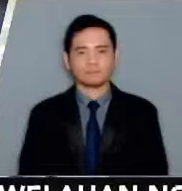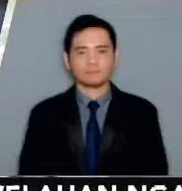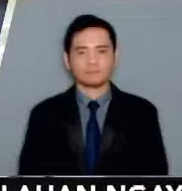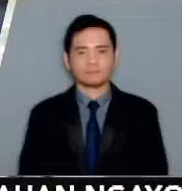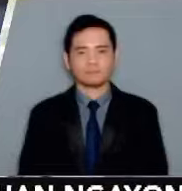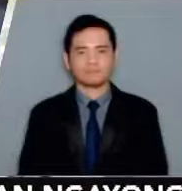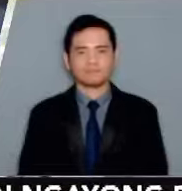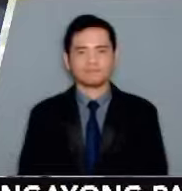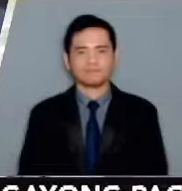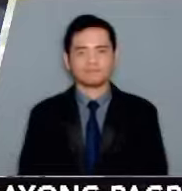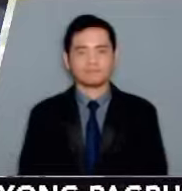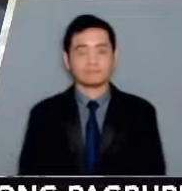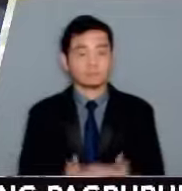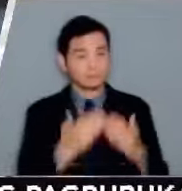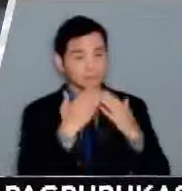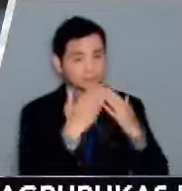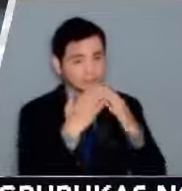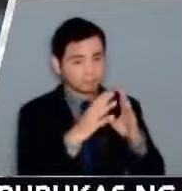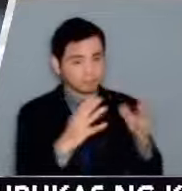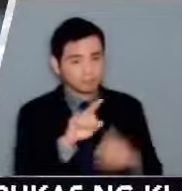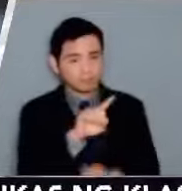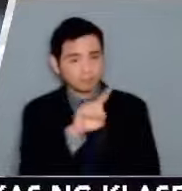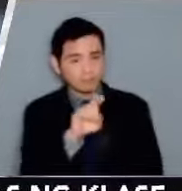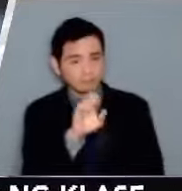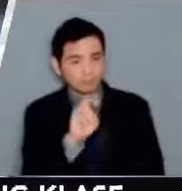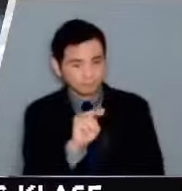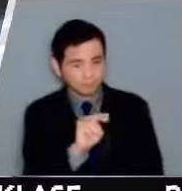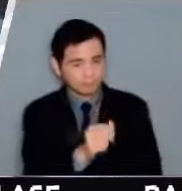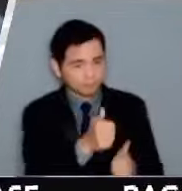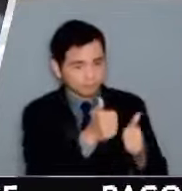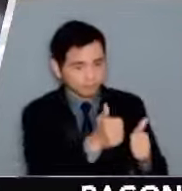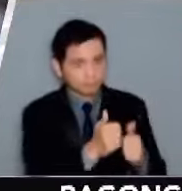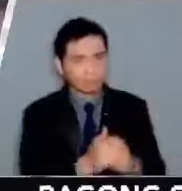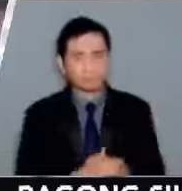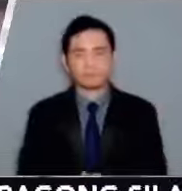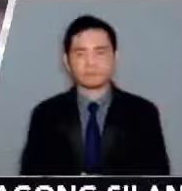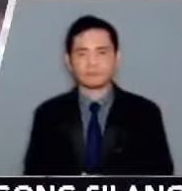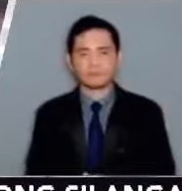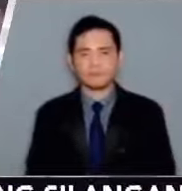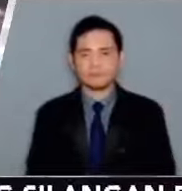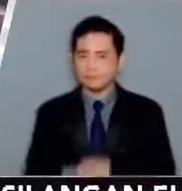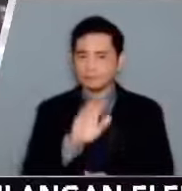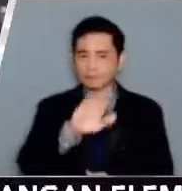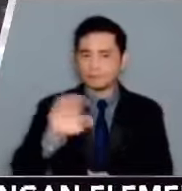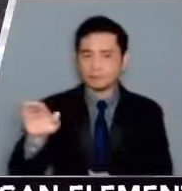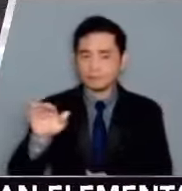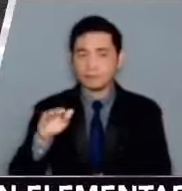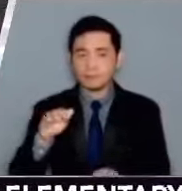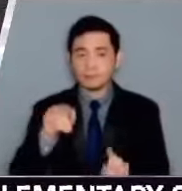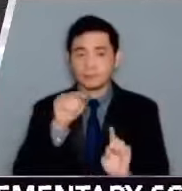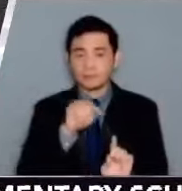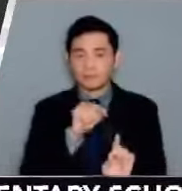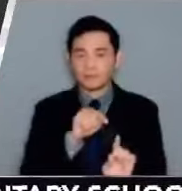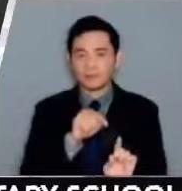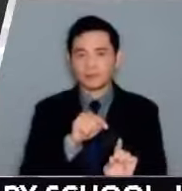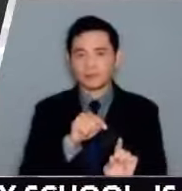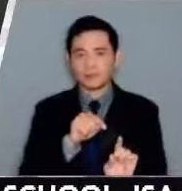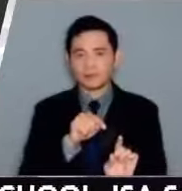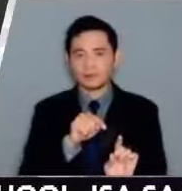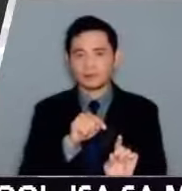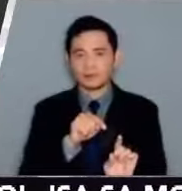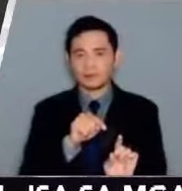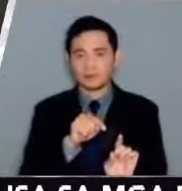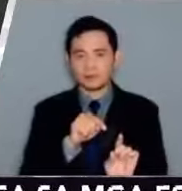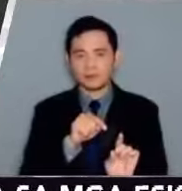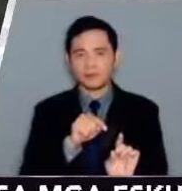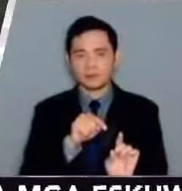Maraming salamat, Zen Hilantang. Samantala, naging matagumpay at mapayapa ang rotation and reprovisioning o RORE mission ng